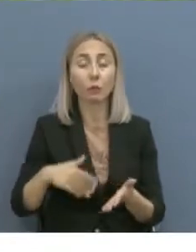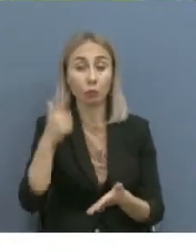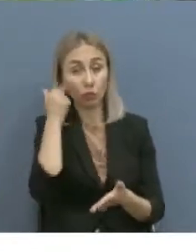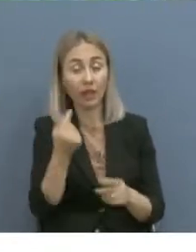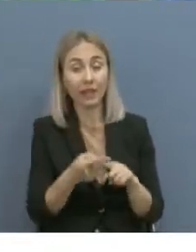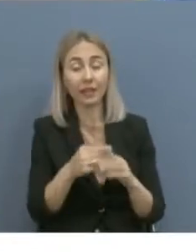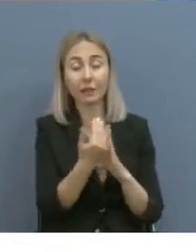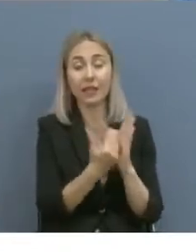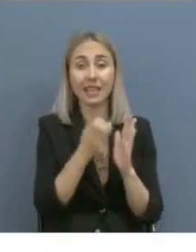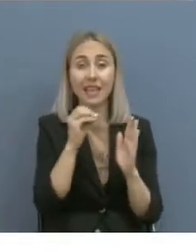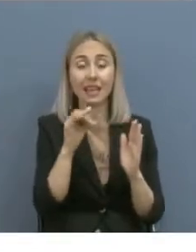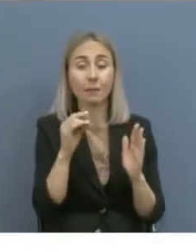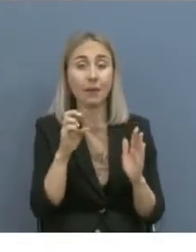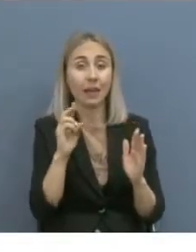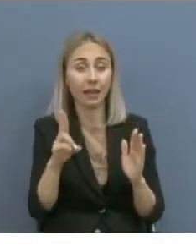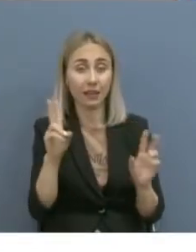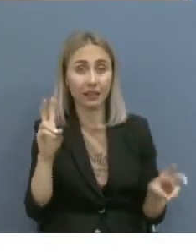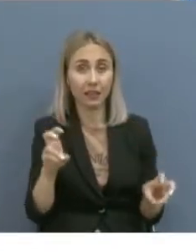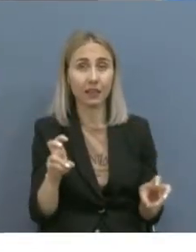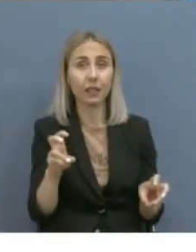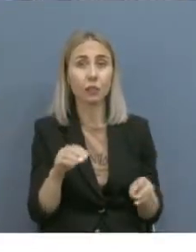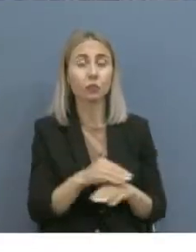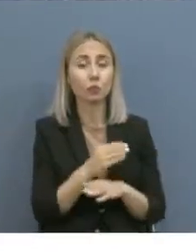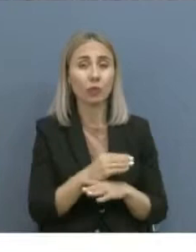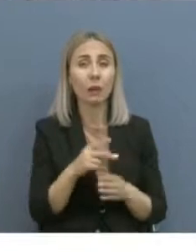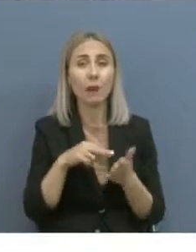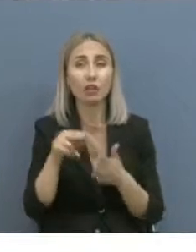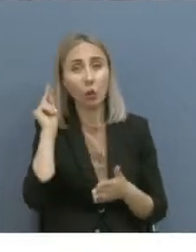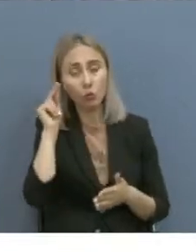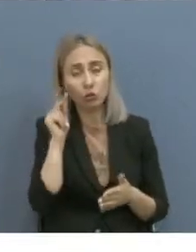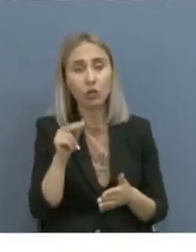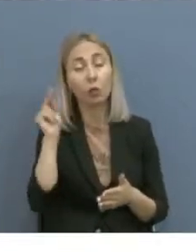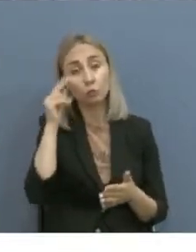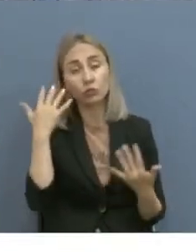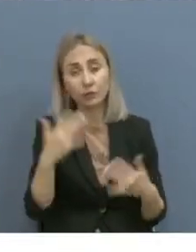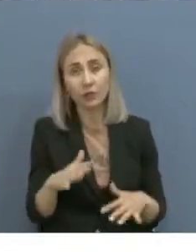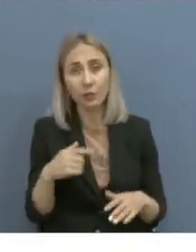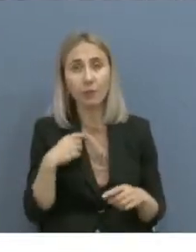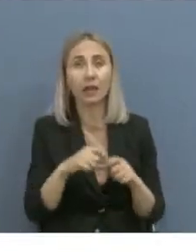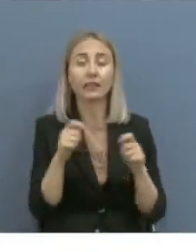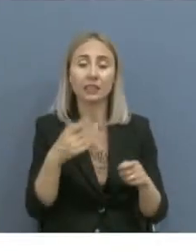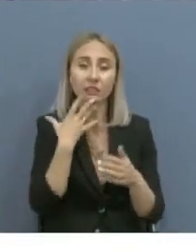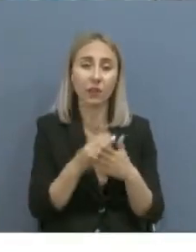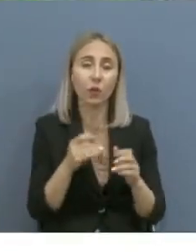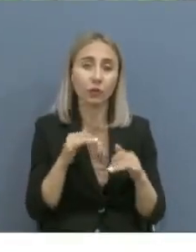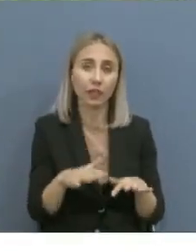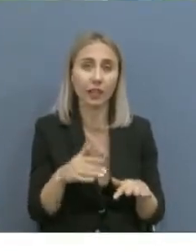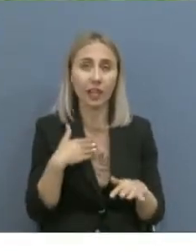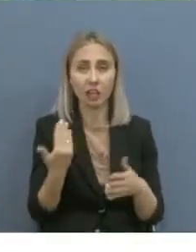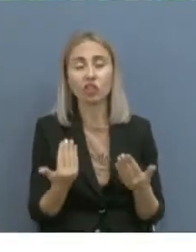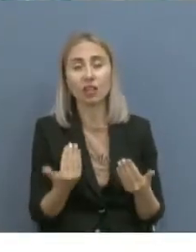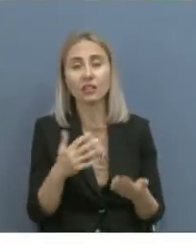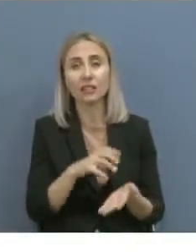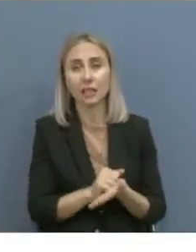Мен механик болып қызмет еттім. Кейін осы еңбек бағдарламасы жайында естіп, өз кәсібімізді аштық. Екеуміз бір айдай кәсіпкерлік сабақтарын